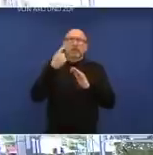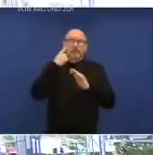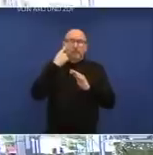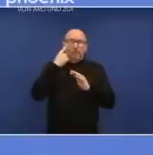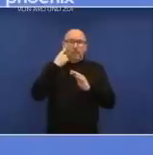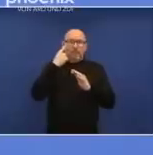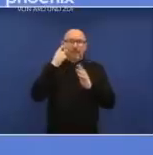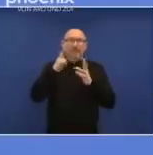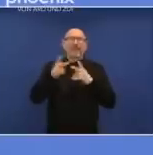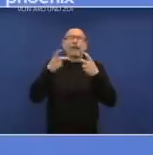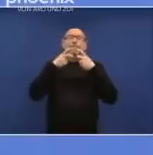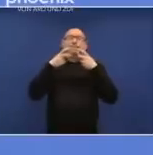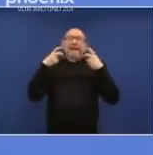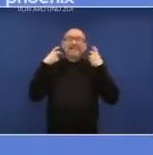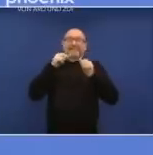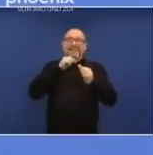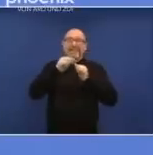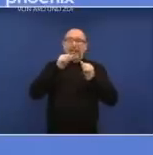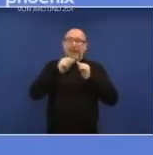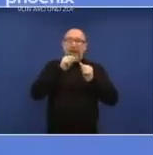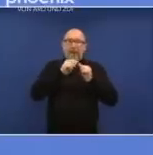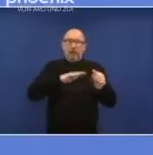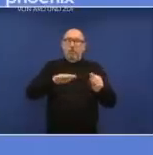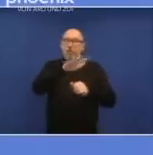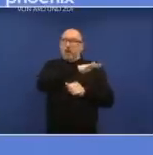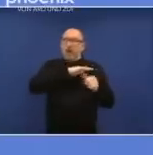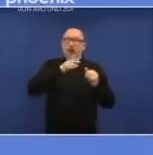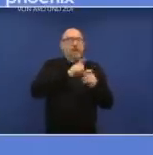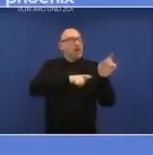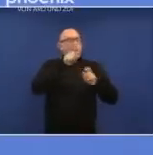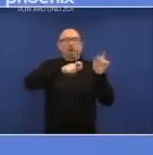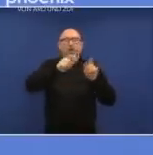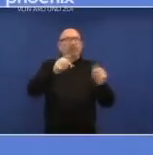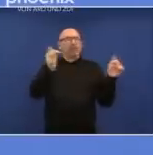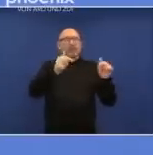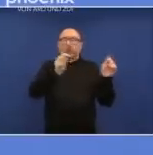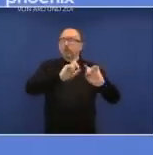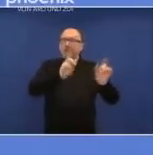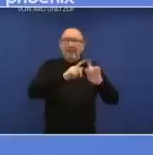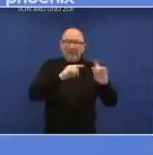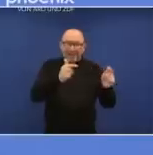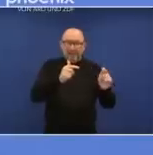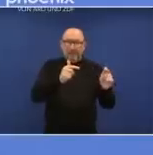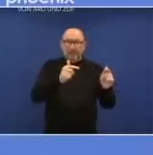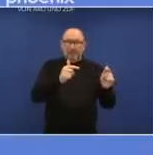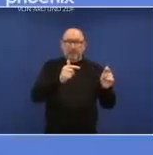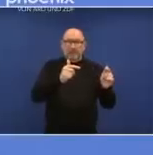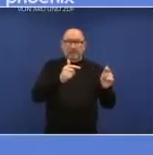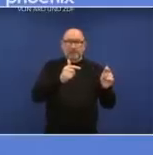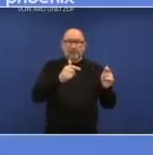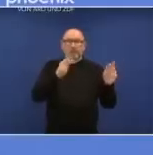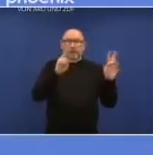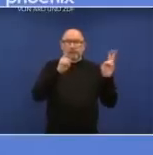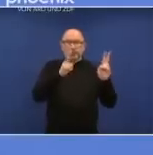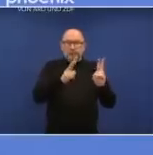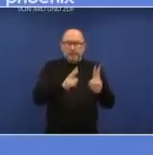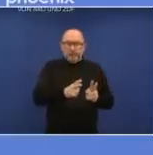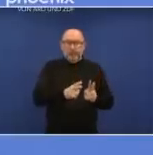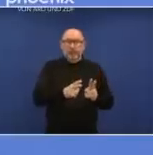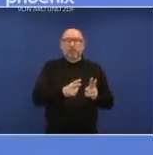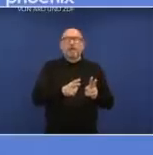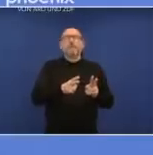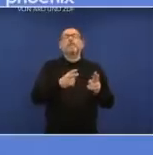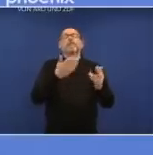derartige Maskenknappheit herrscht, dass die Bevölkerung nicht versorgt werden kann mit Masken, das zielt so ein bisschen auf die Frage des Kollegen,